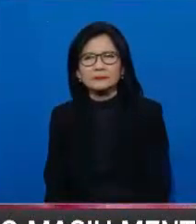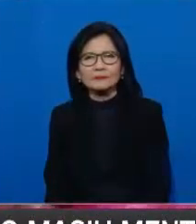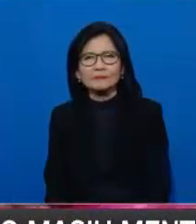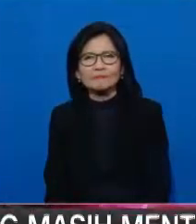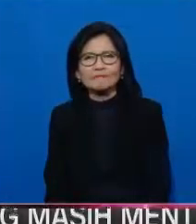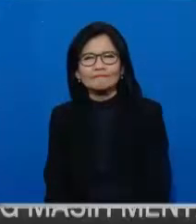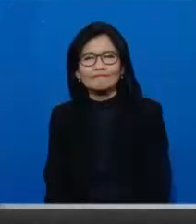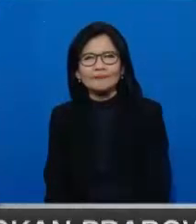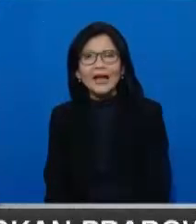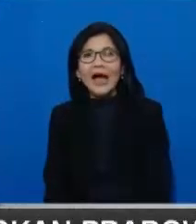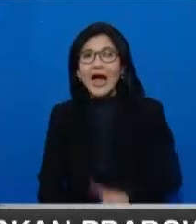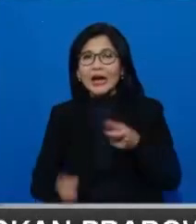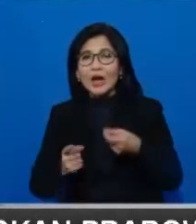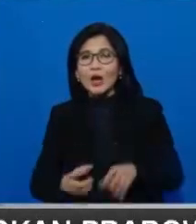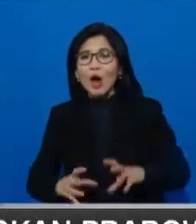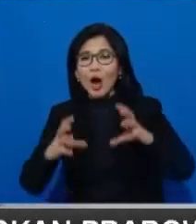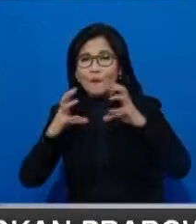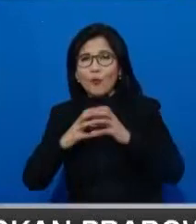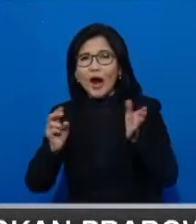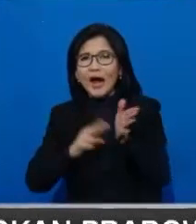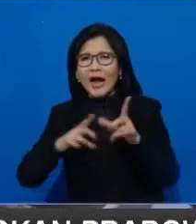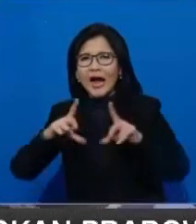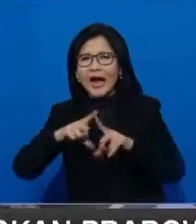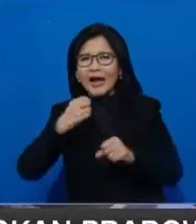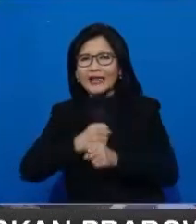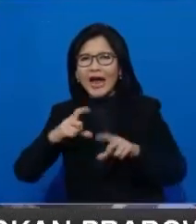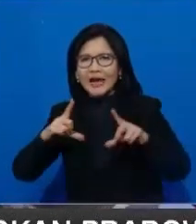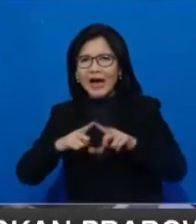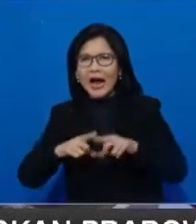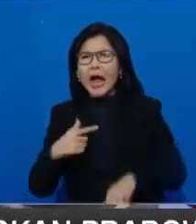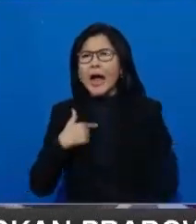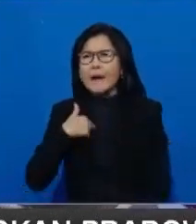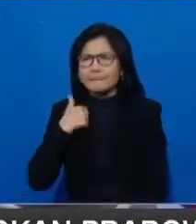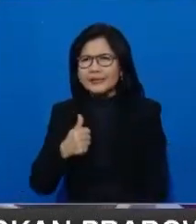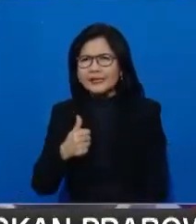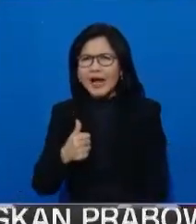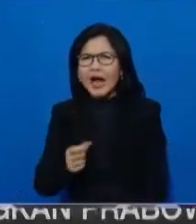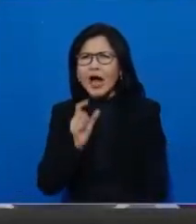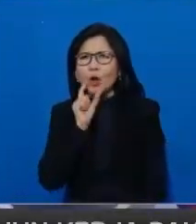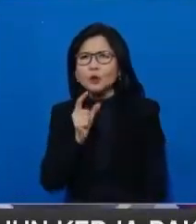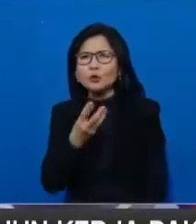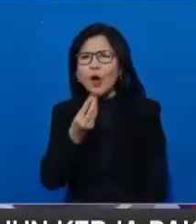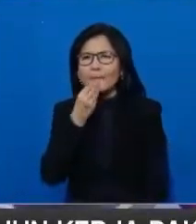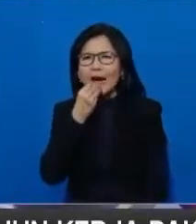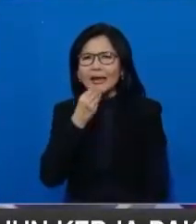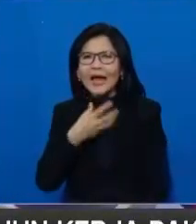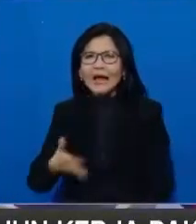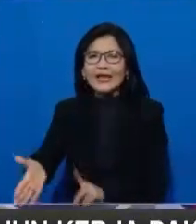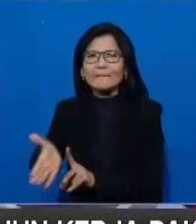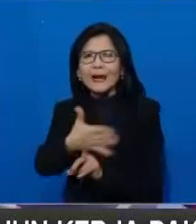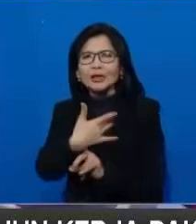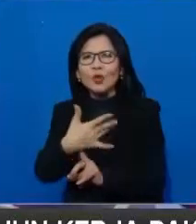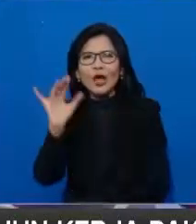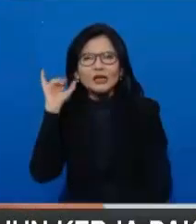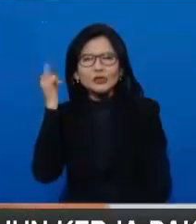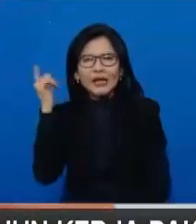Siapa bilang kalau buah naga cuma bisa dijadikan es buah atau jus saja? Kalau di Bantul, daerah istimewa Yogyakarta, buah